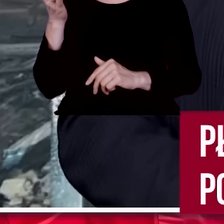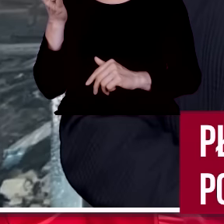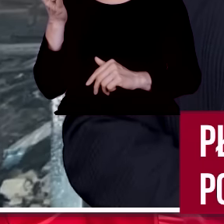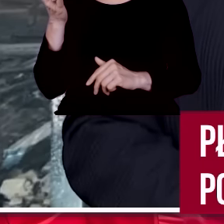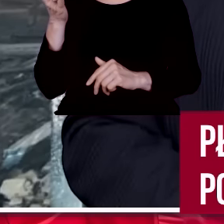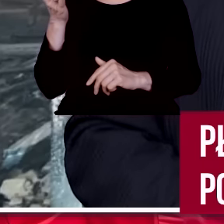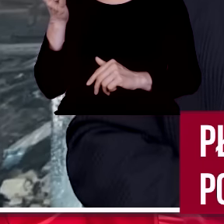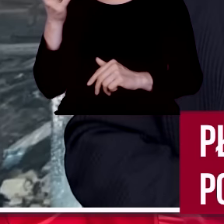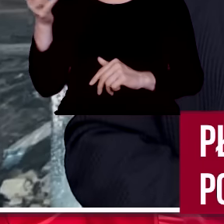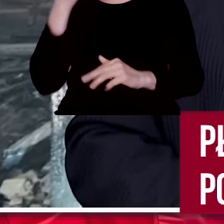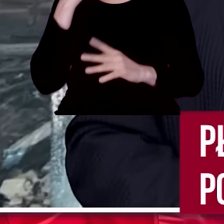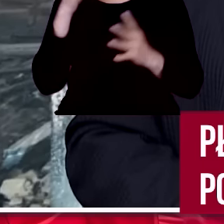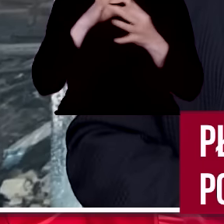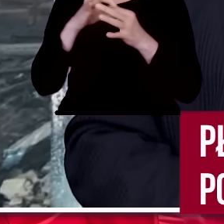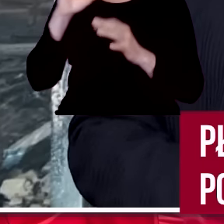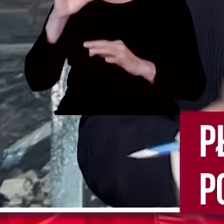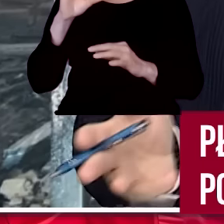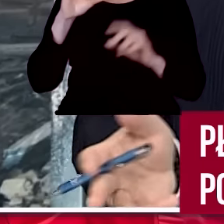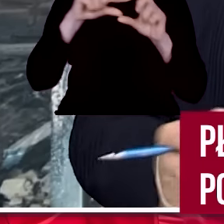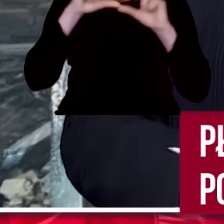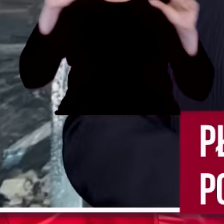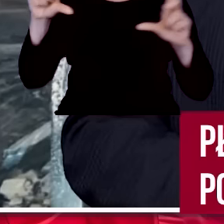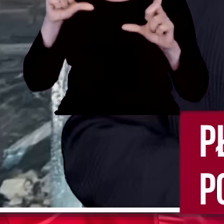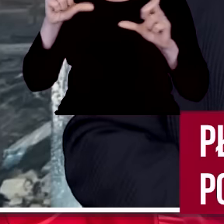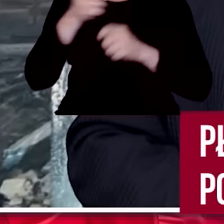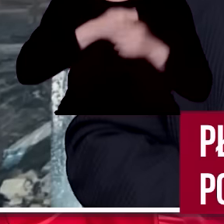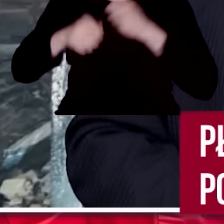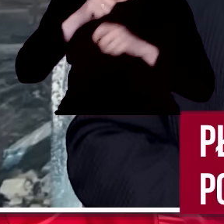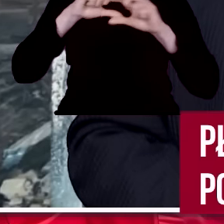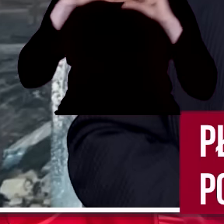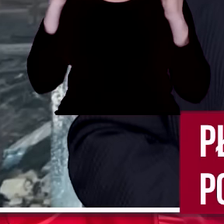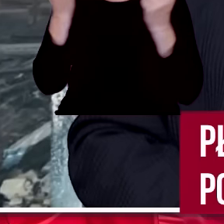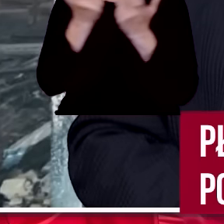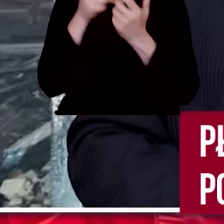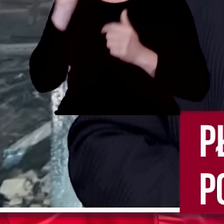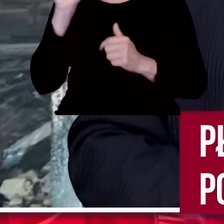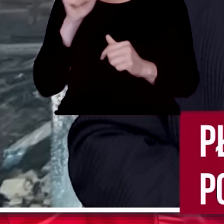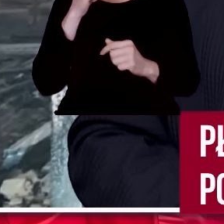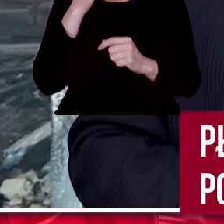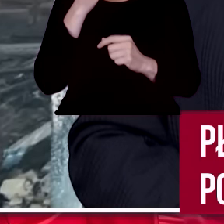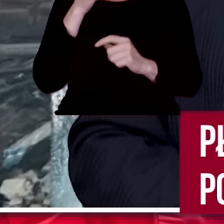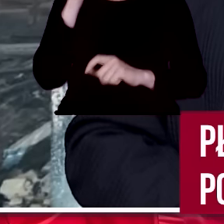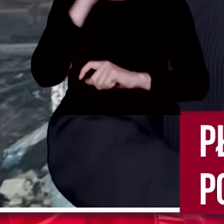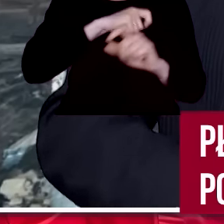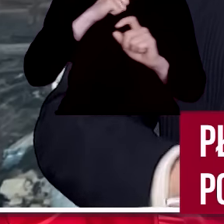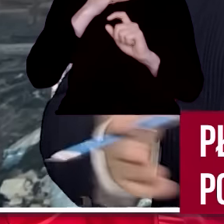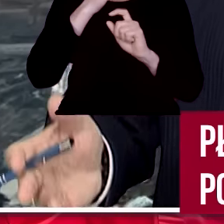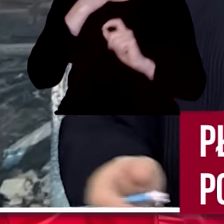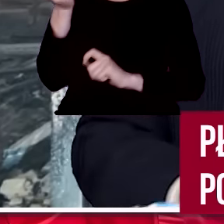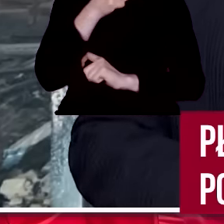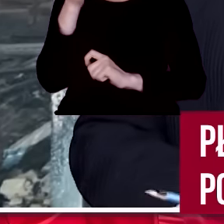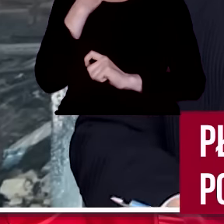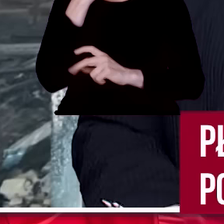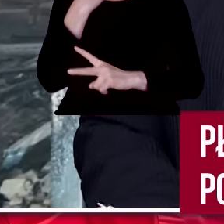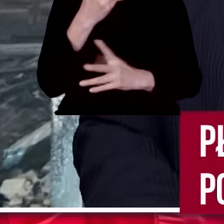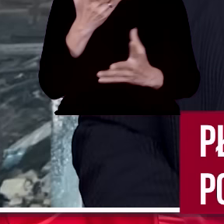Marywilskiej sporo jest różnych teorii tam sama straż pożarna pierwsze wrażenia ma takie że no